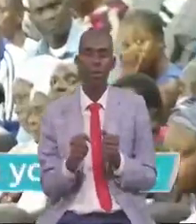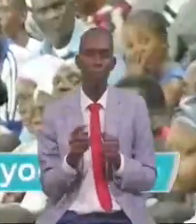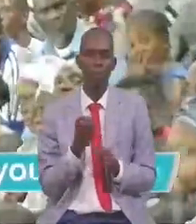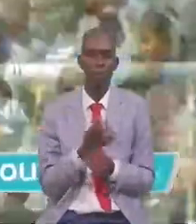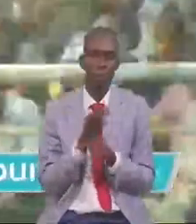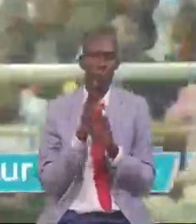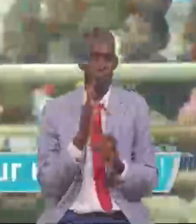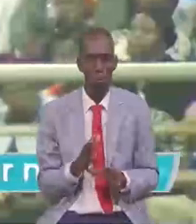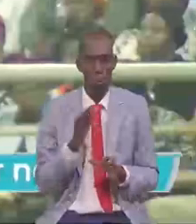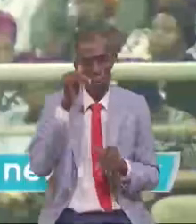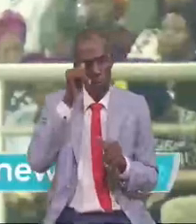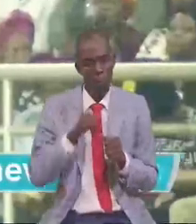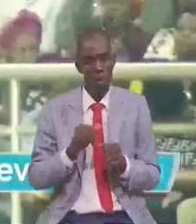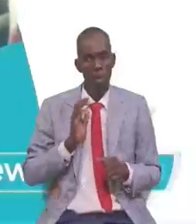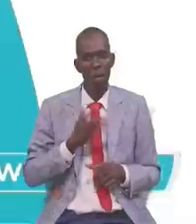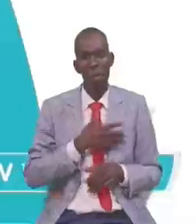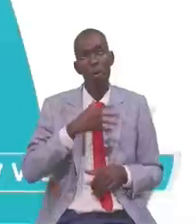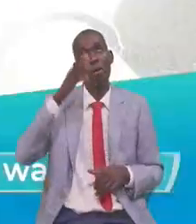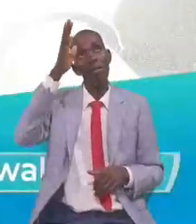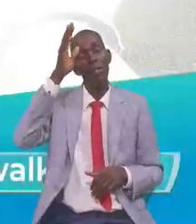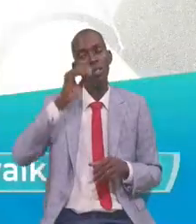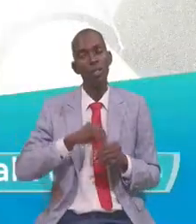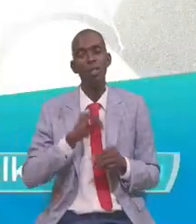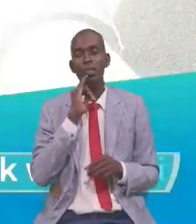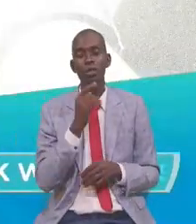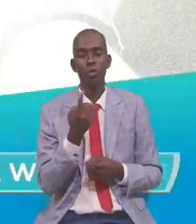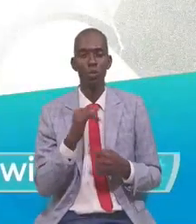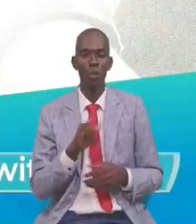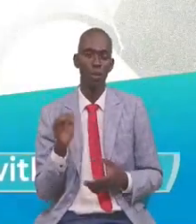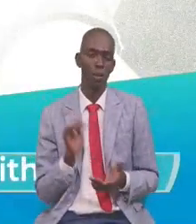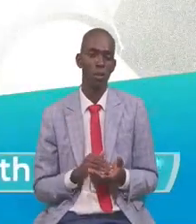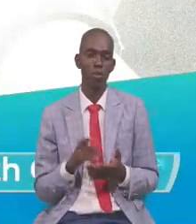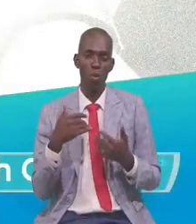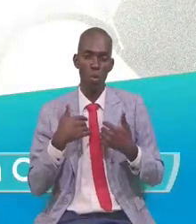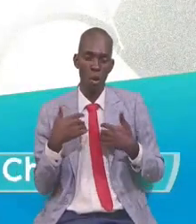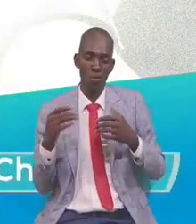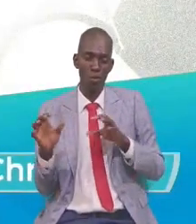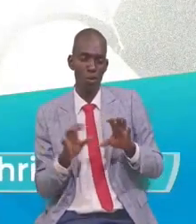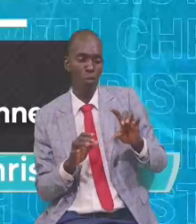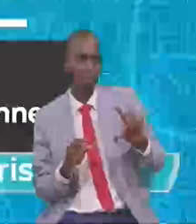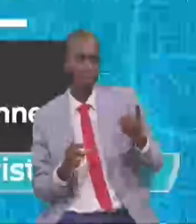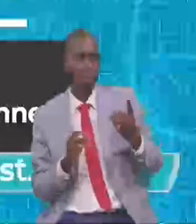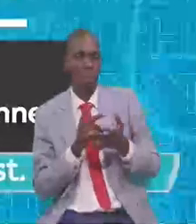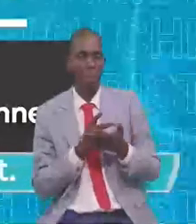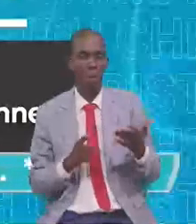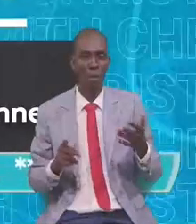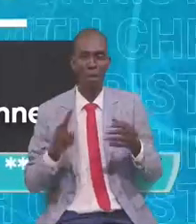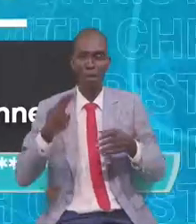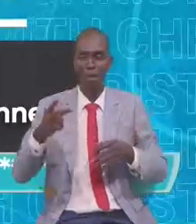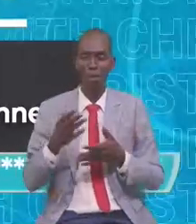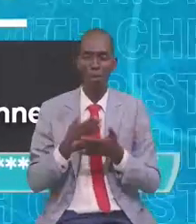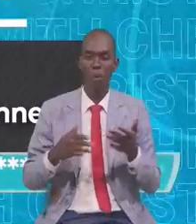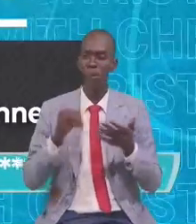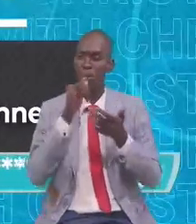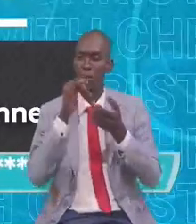de croisade où nous sommes, occupons-nous de ceux-là qui ont donné leur vie au Seigneur ce soir. Et attendons, parce